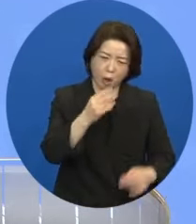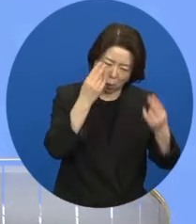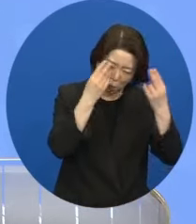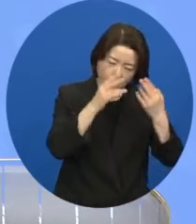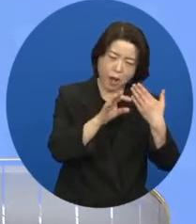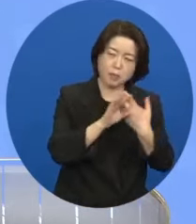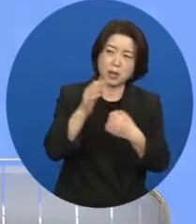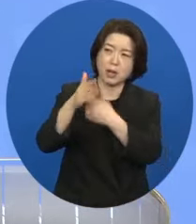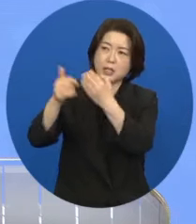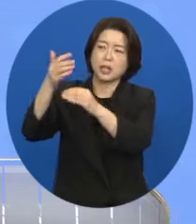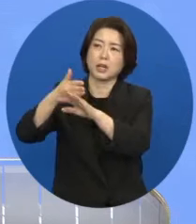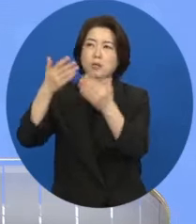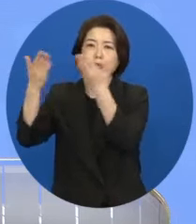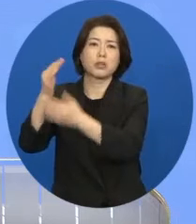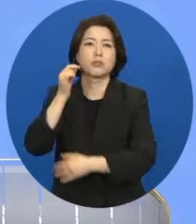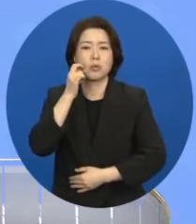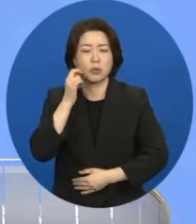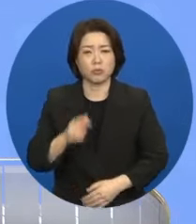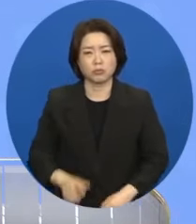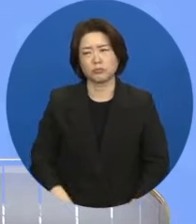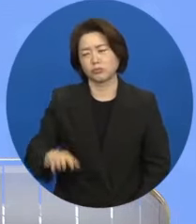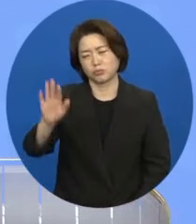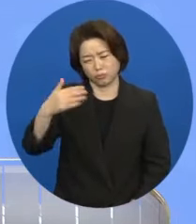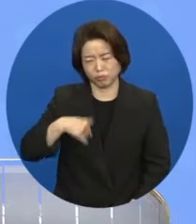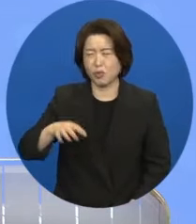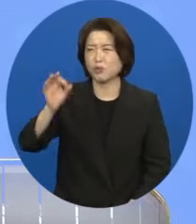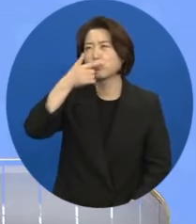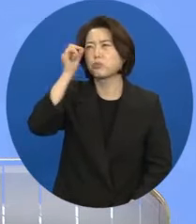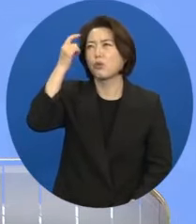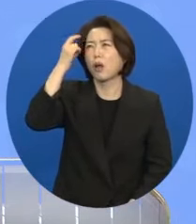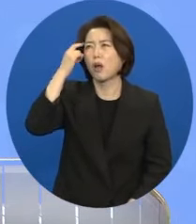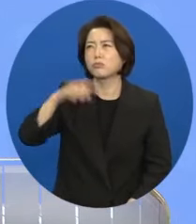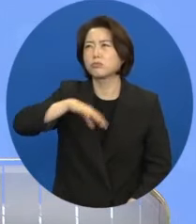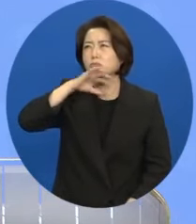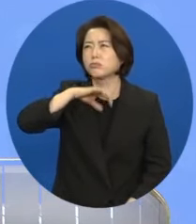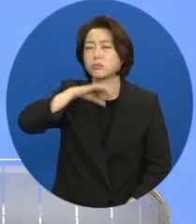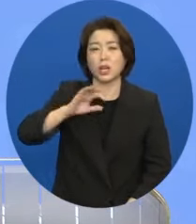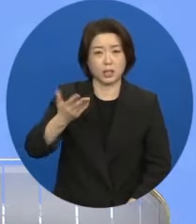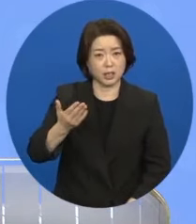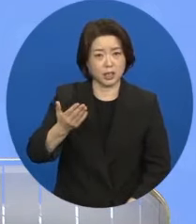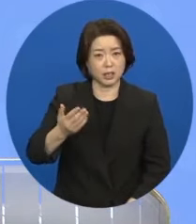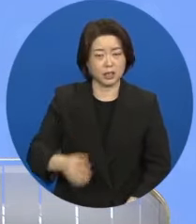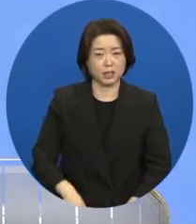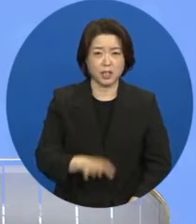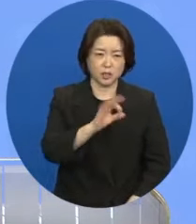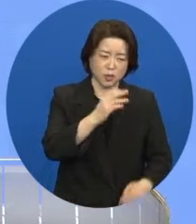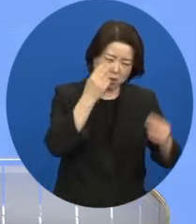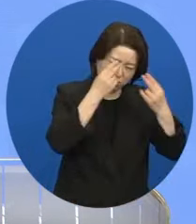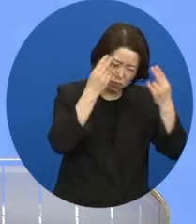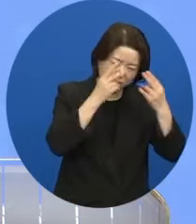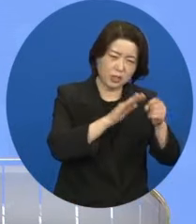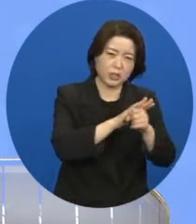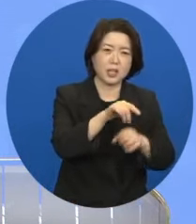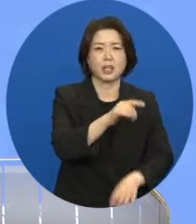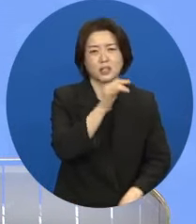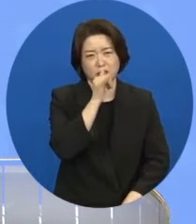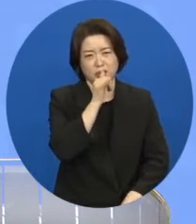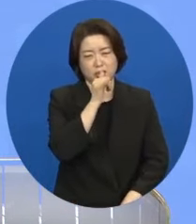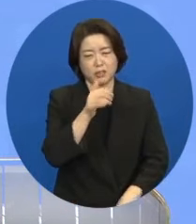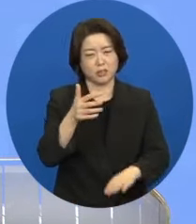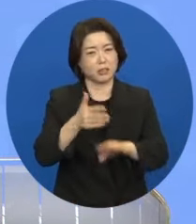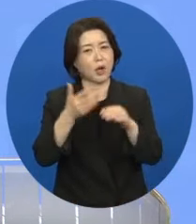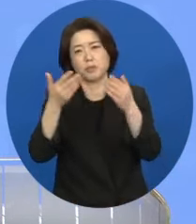하나님 나에게 왜 돈이 이거밖에 없네 원망을 하게 돼요이 지금 돈을 살아간다는 얘기가 나오잖아요 감사할 수가